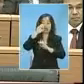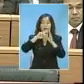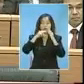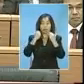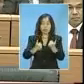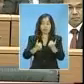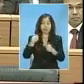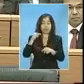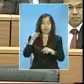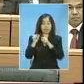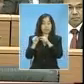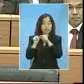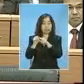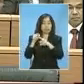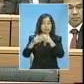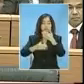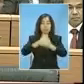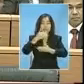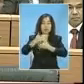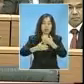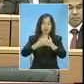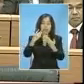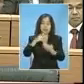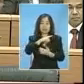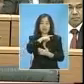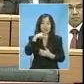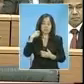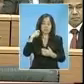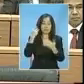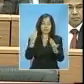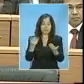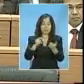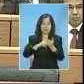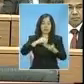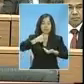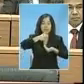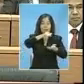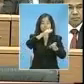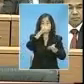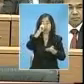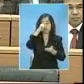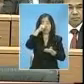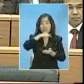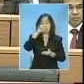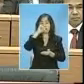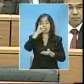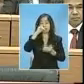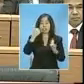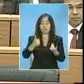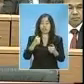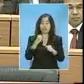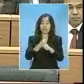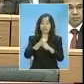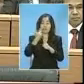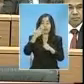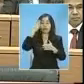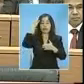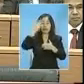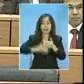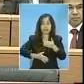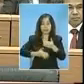ให้ชิปขาดตลาดสายการผลิตของบริษัทนี้หยุดชะงัดไม่สามารถส่งมอบสินค้าได้